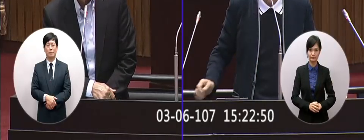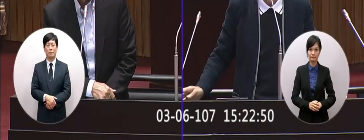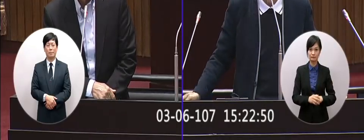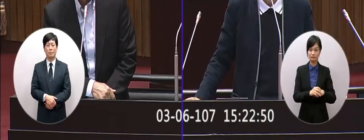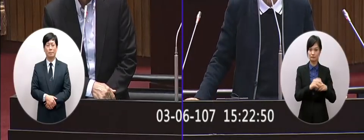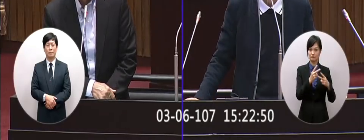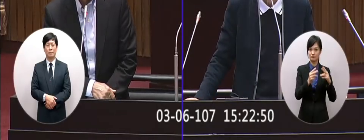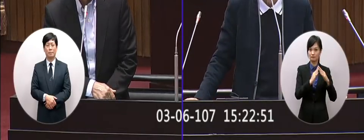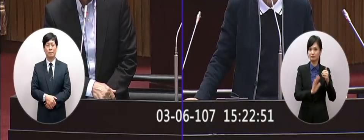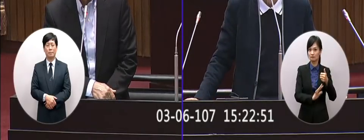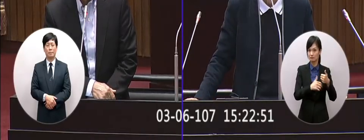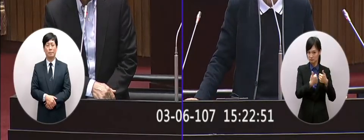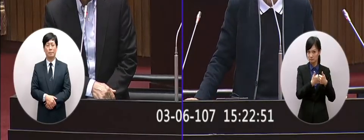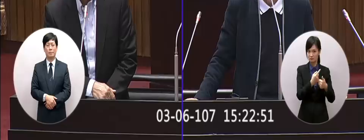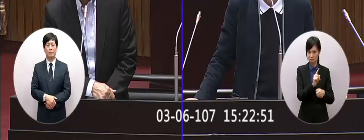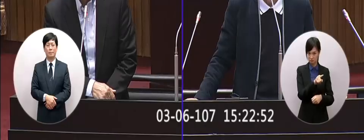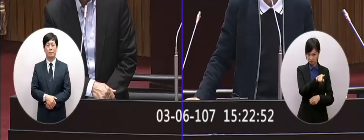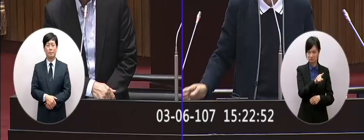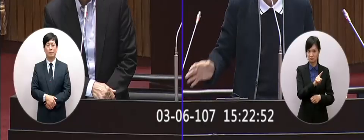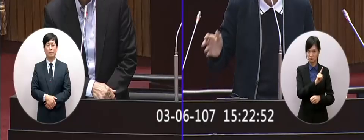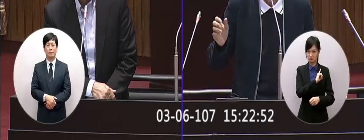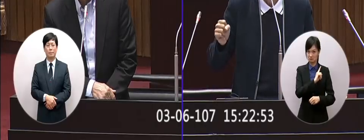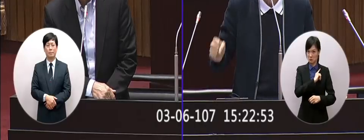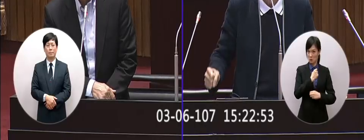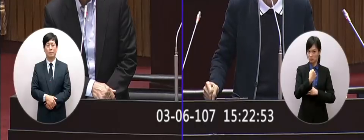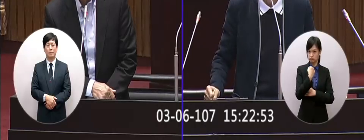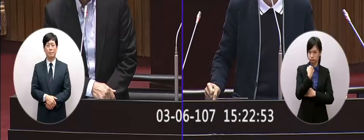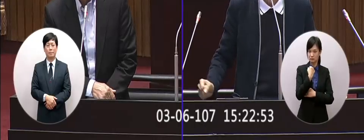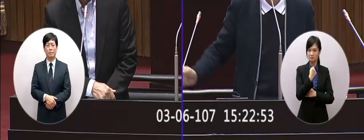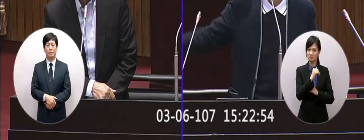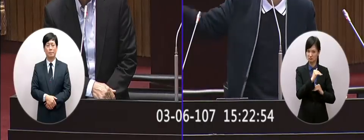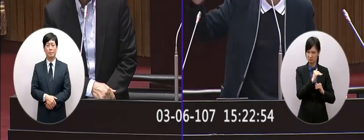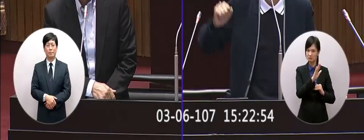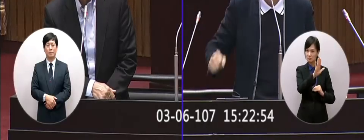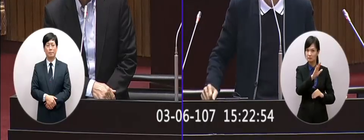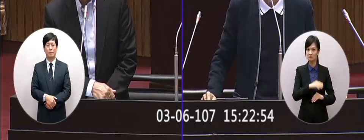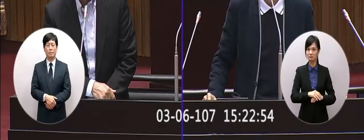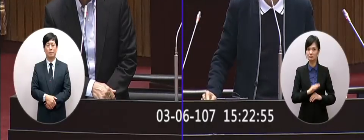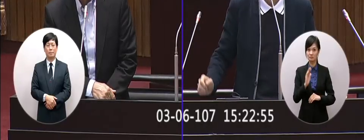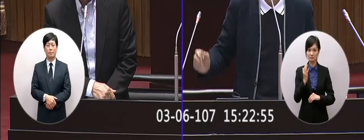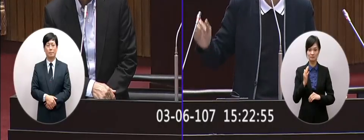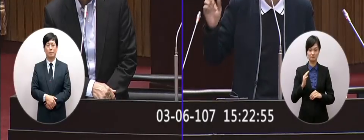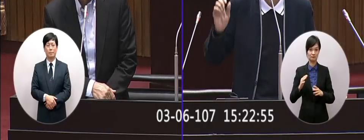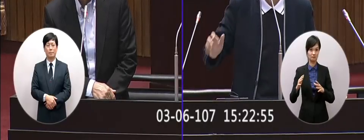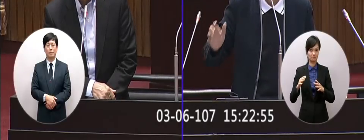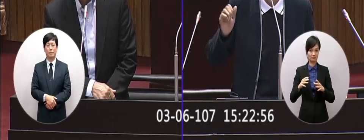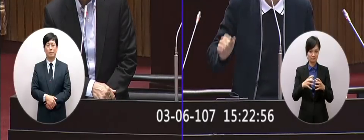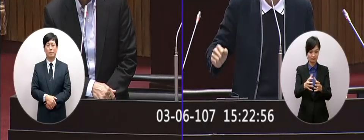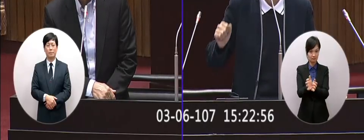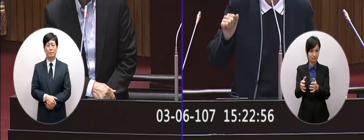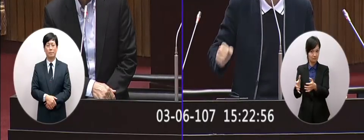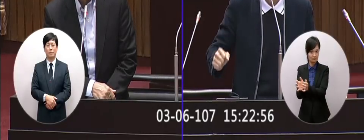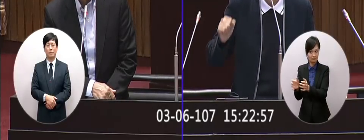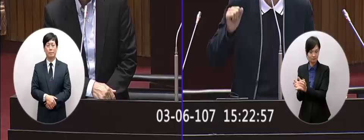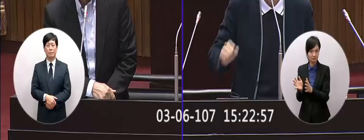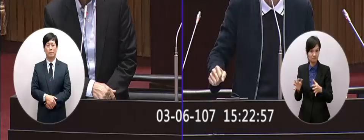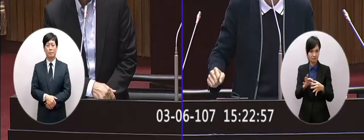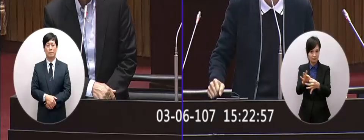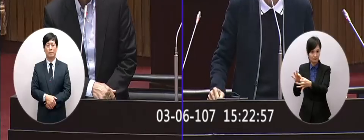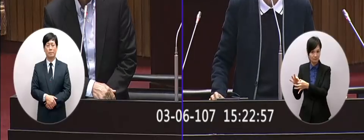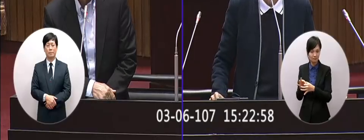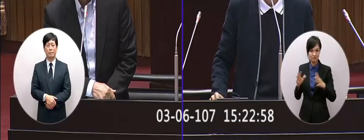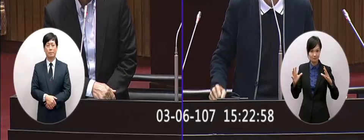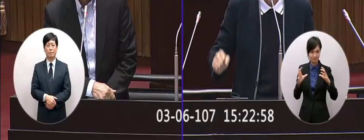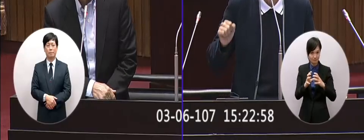维维本身的努力可能有限，但是也是一个团队。透过团队的共同的